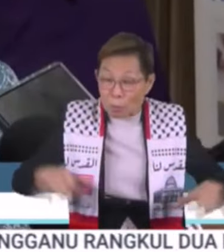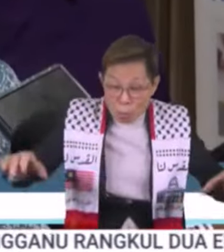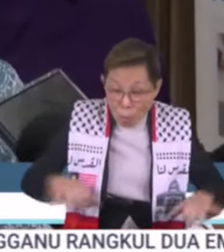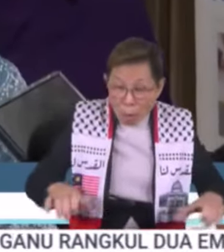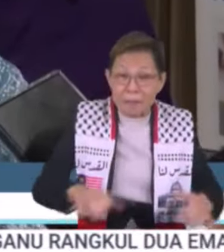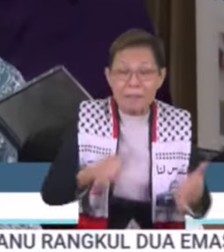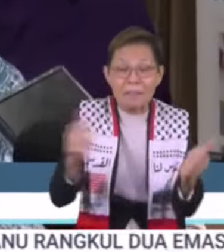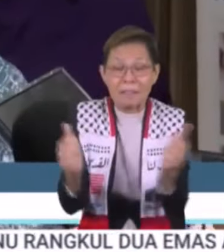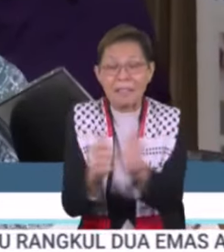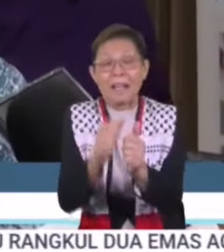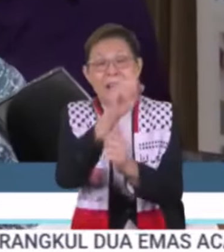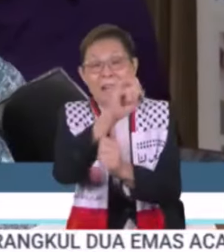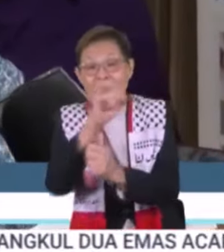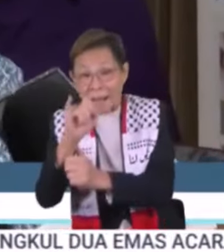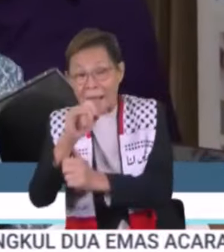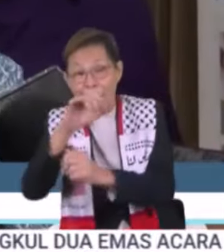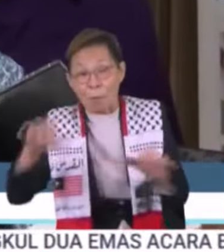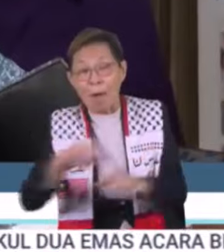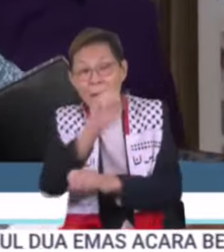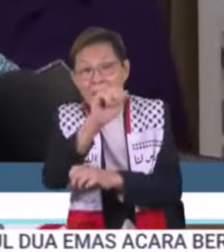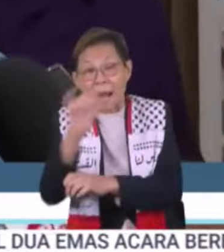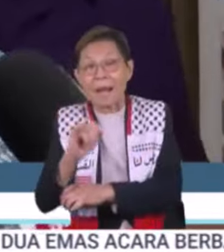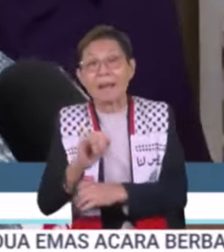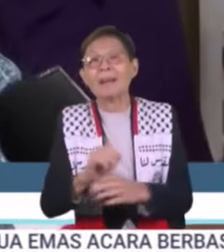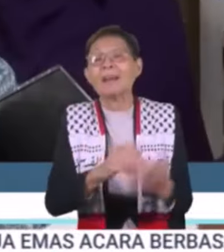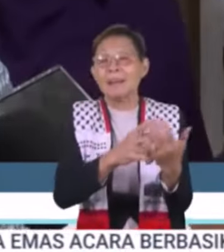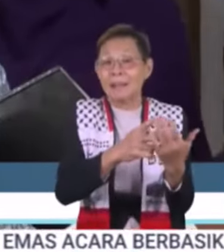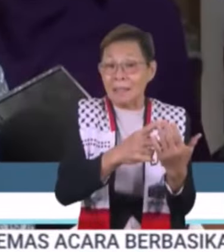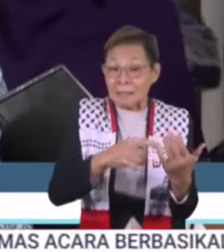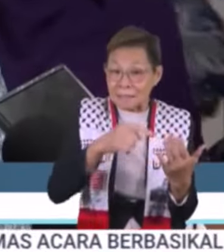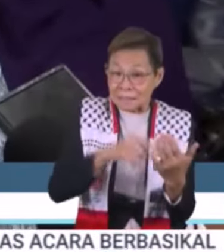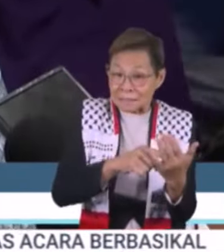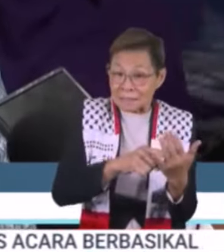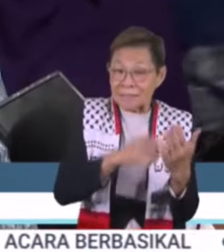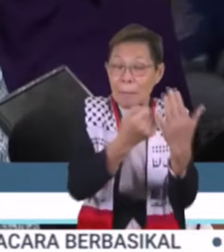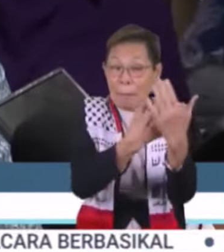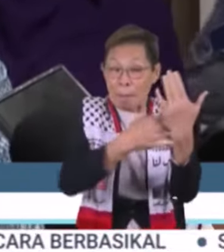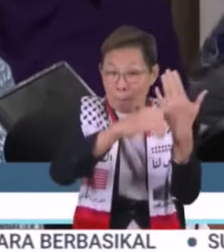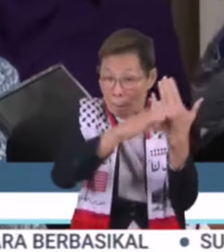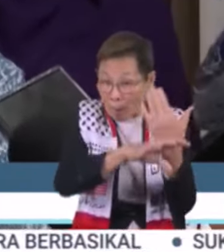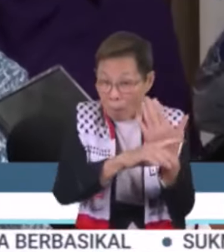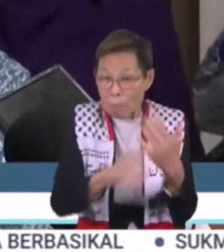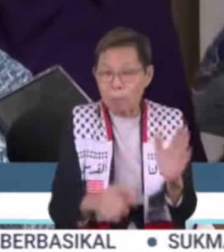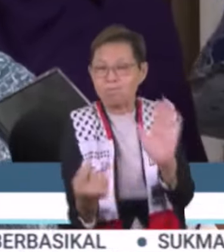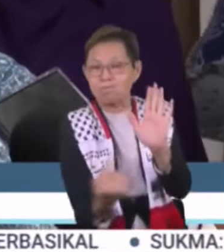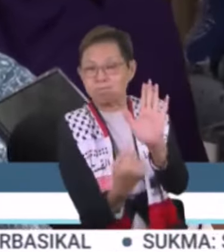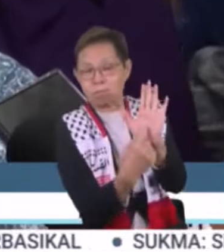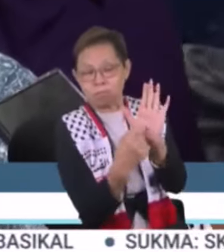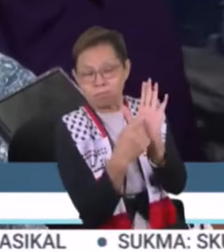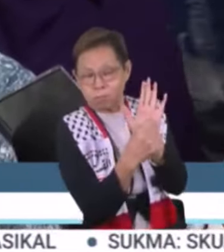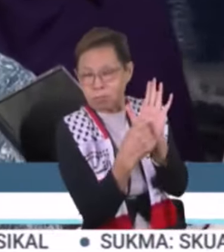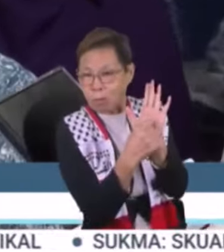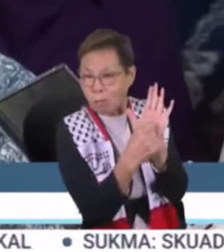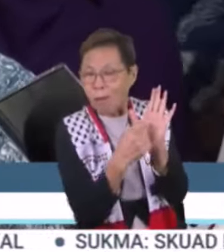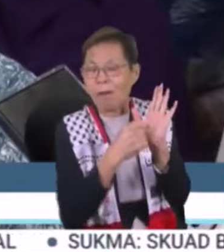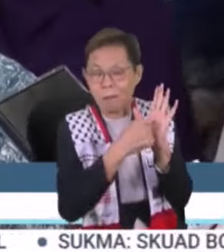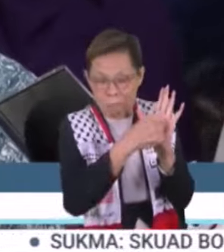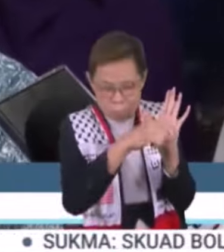generative AI, seharusnya platform-platform ini meletakkan tanda, put a notice that this